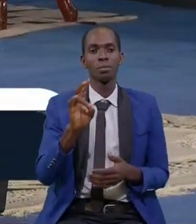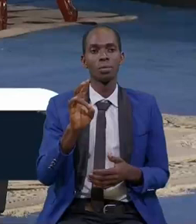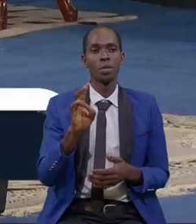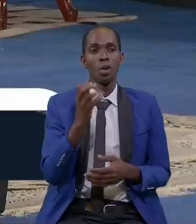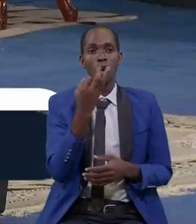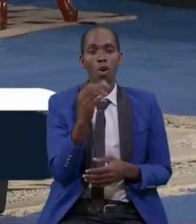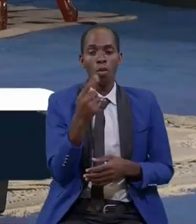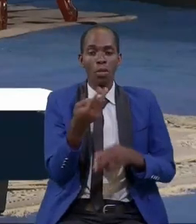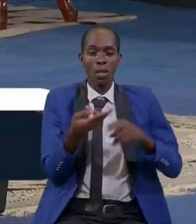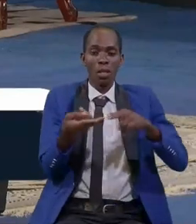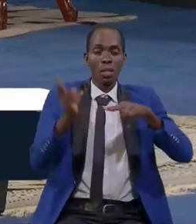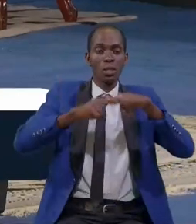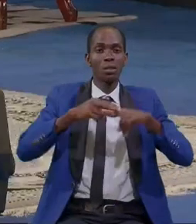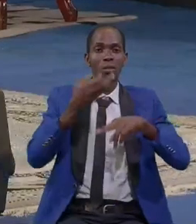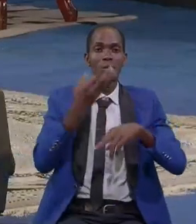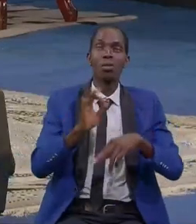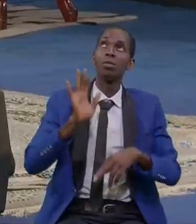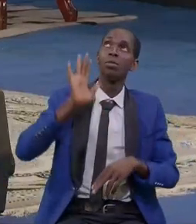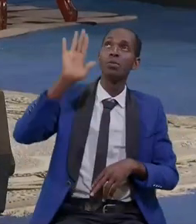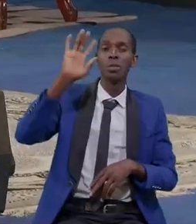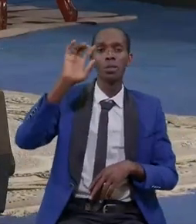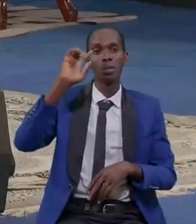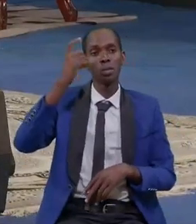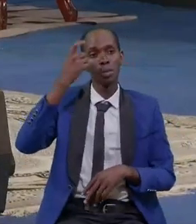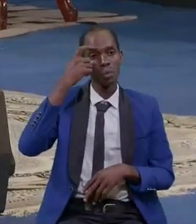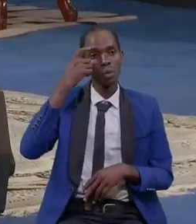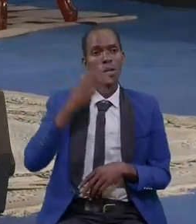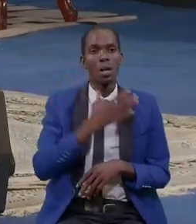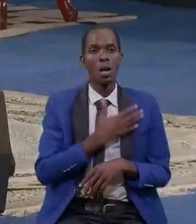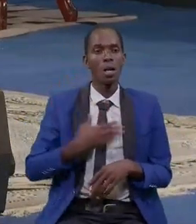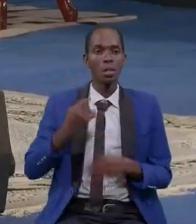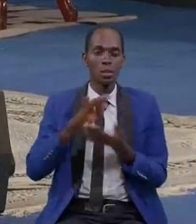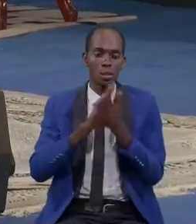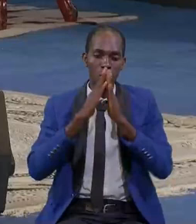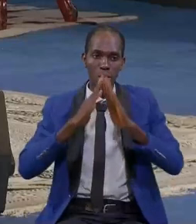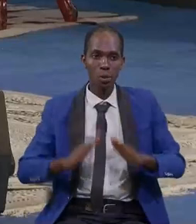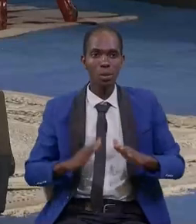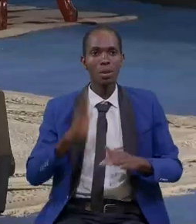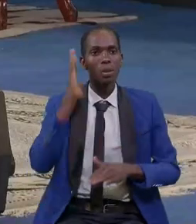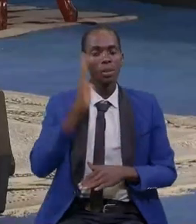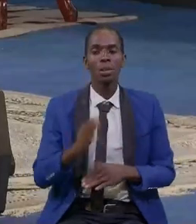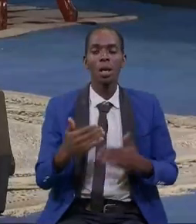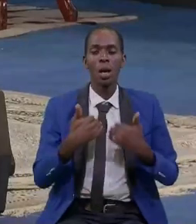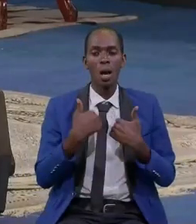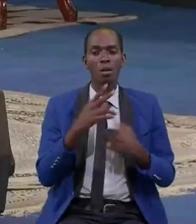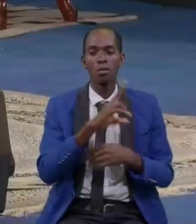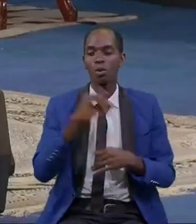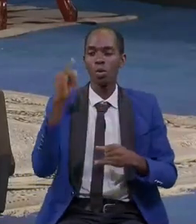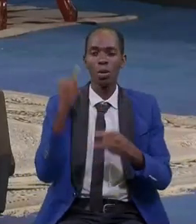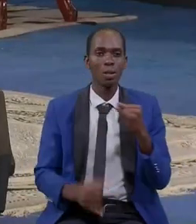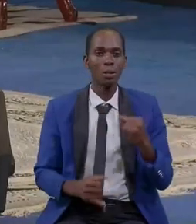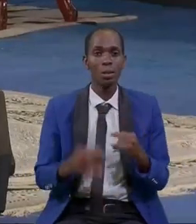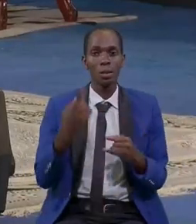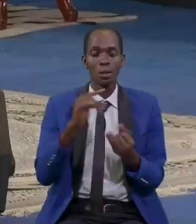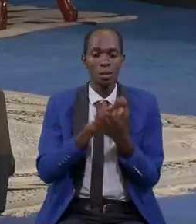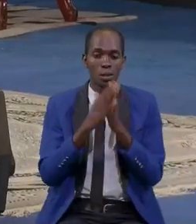donnez à l'empire de l'accroissement, et une paix sans fin au trône de David et